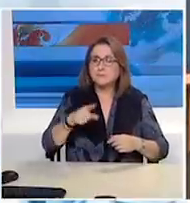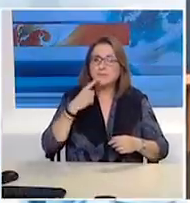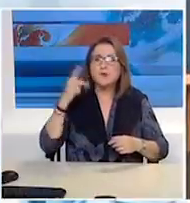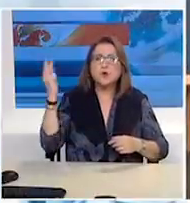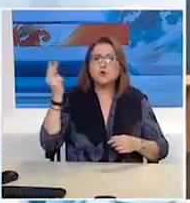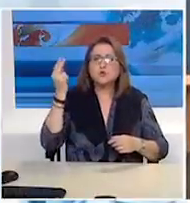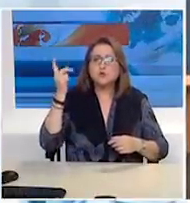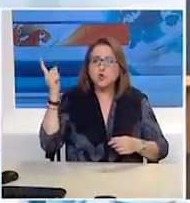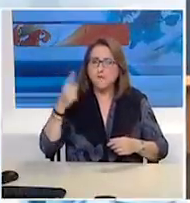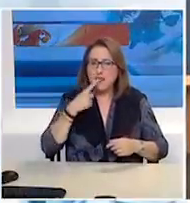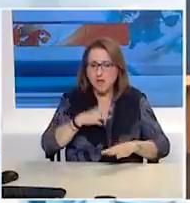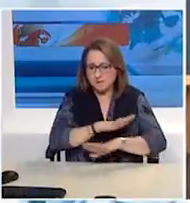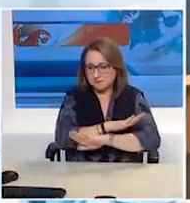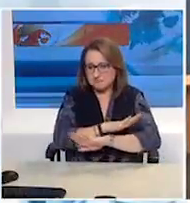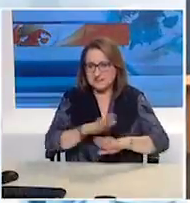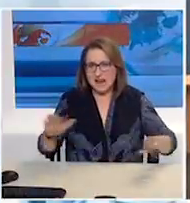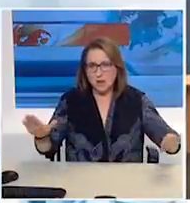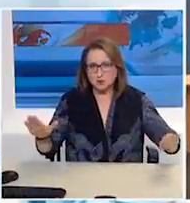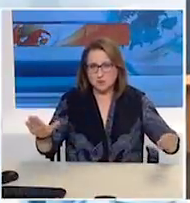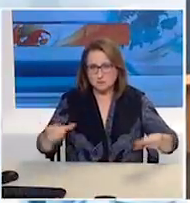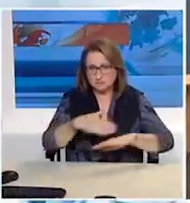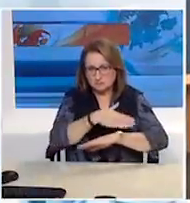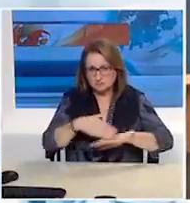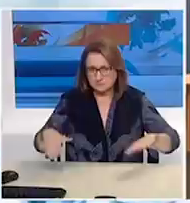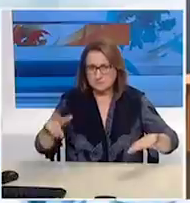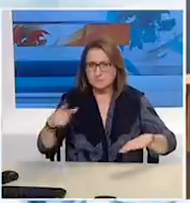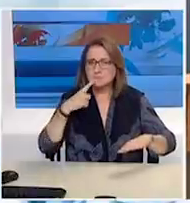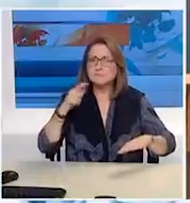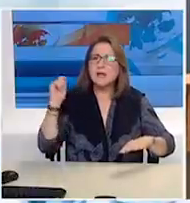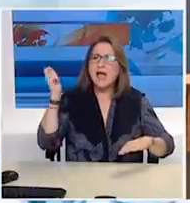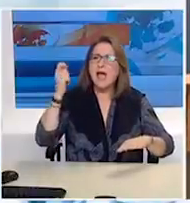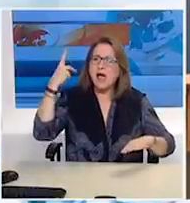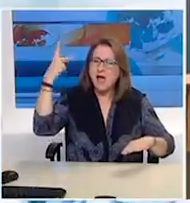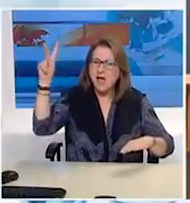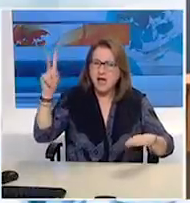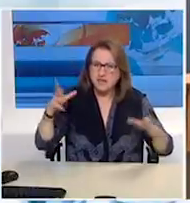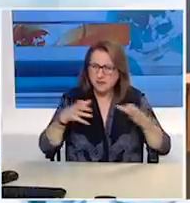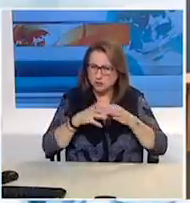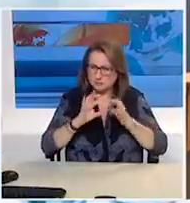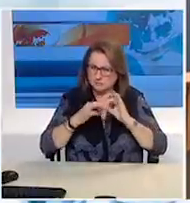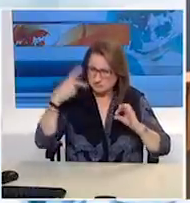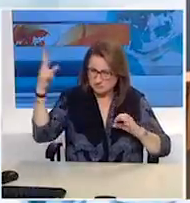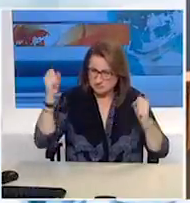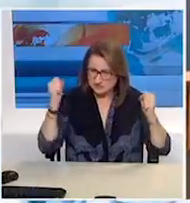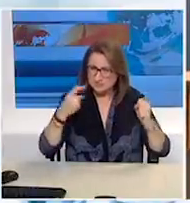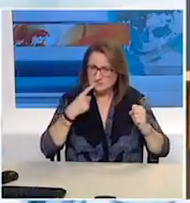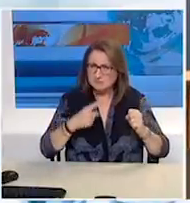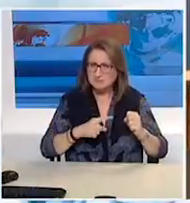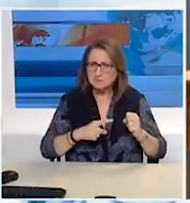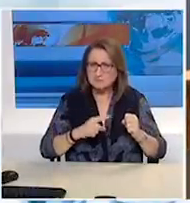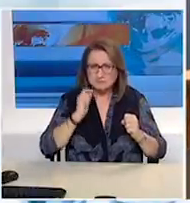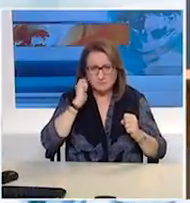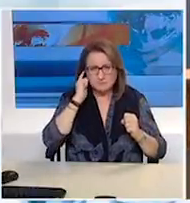επίσημα το τέλος της επιδημίας στην επικράτειά της μετά την ανακοίνωση του Εθνικού Ινστιτούτου Δημόσιας Υγείας πως όλοι οι δείκτες